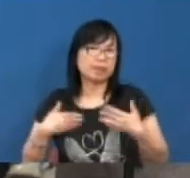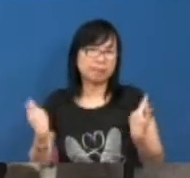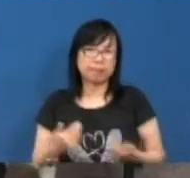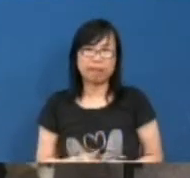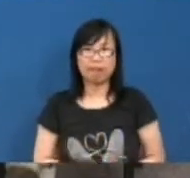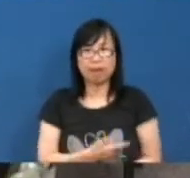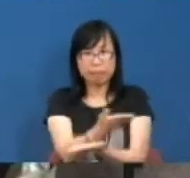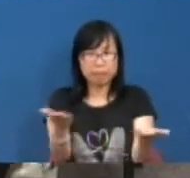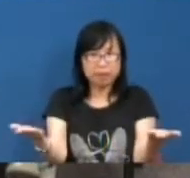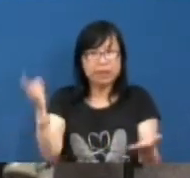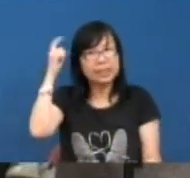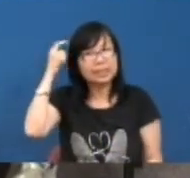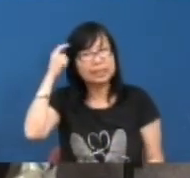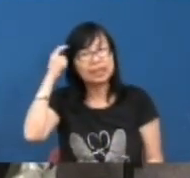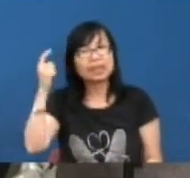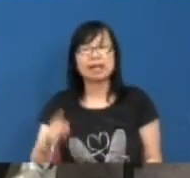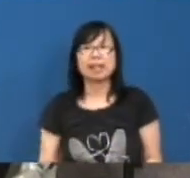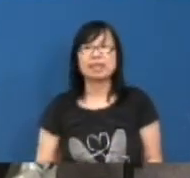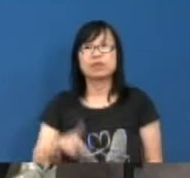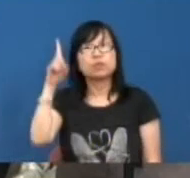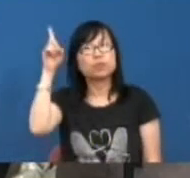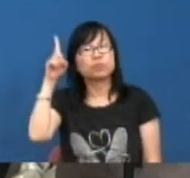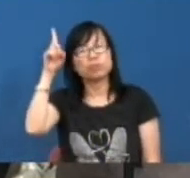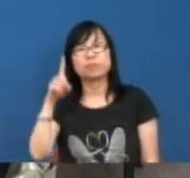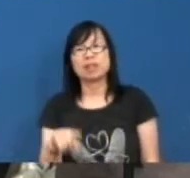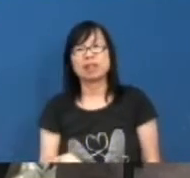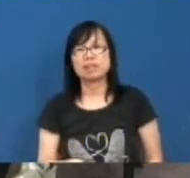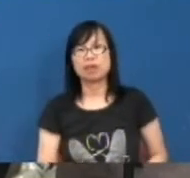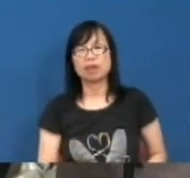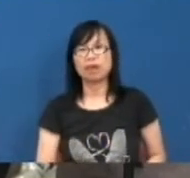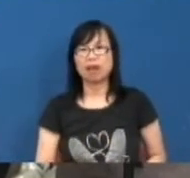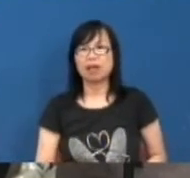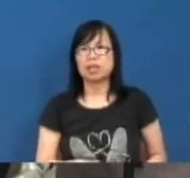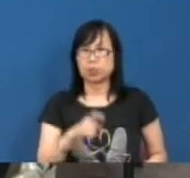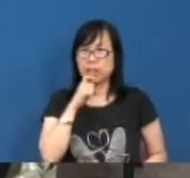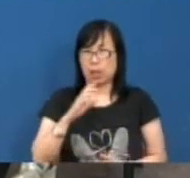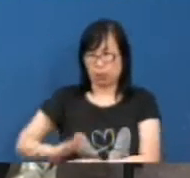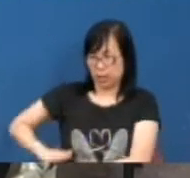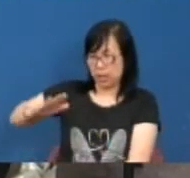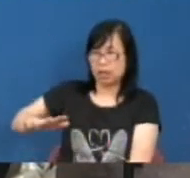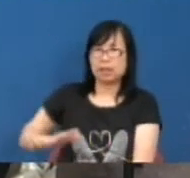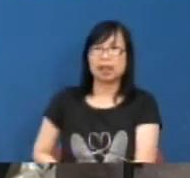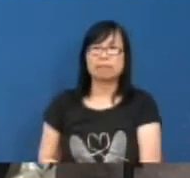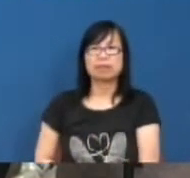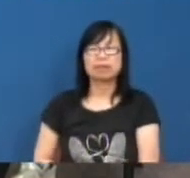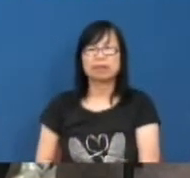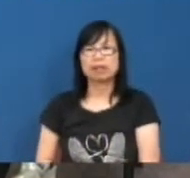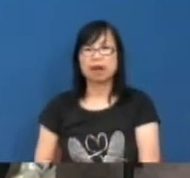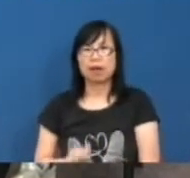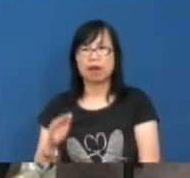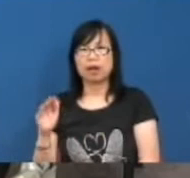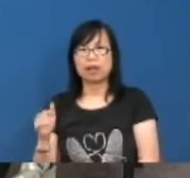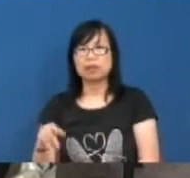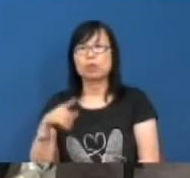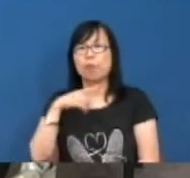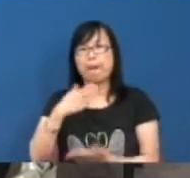即係大家都知上層嘅市民咧，即係比較有錢嘅市民咧就買私樓啦。咁比